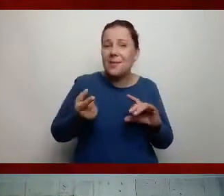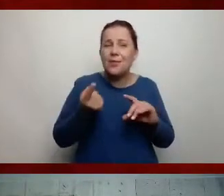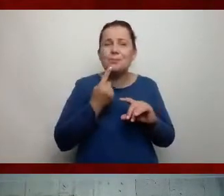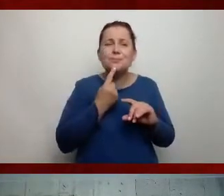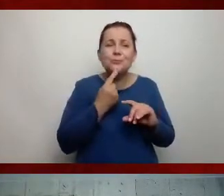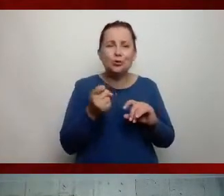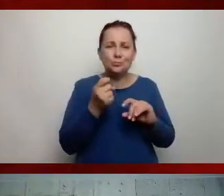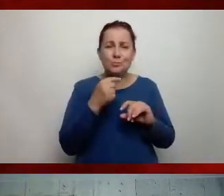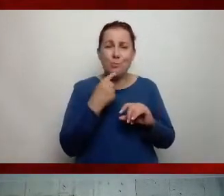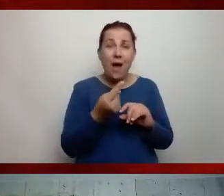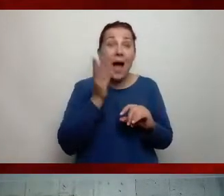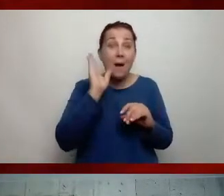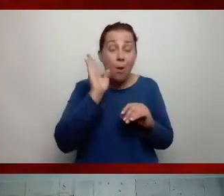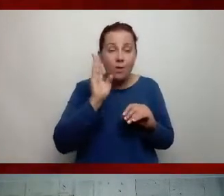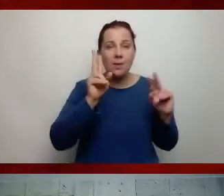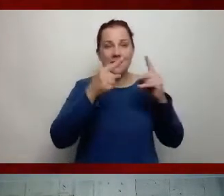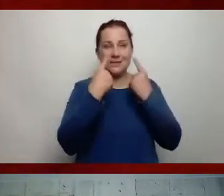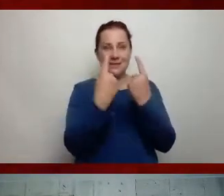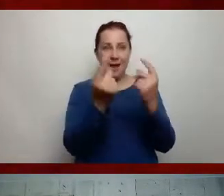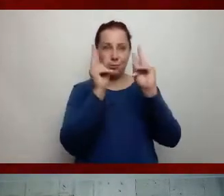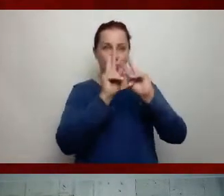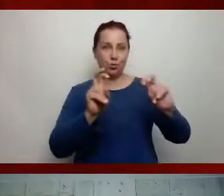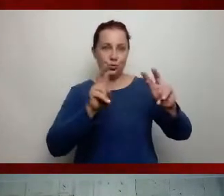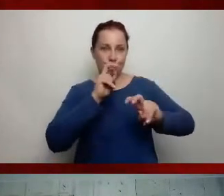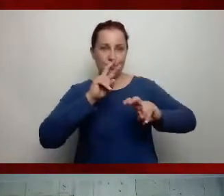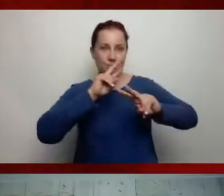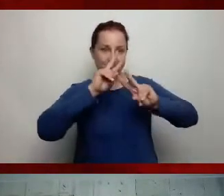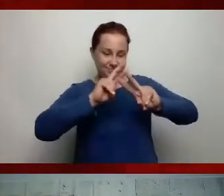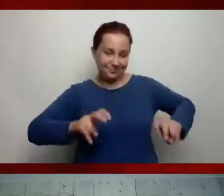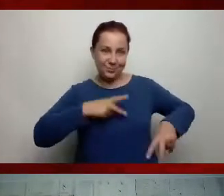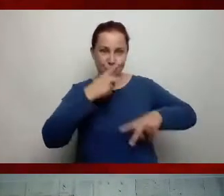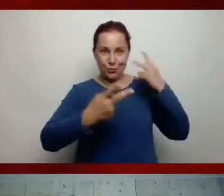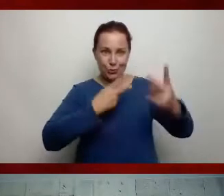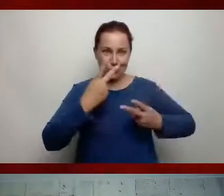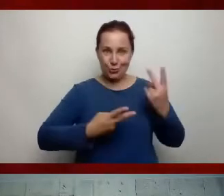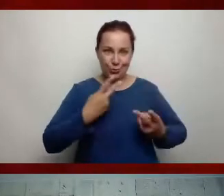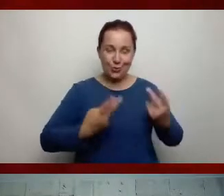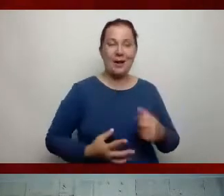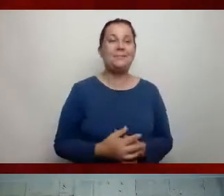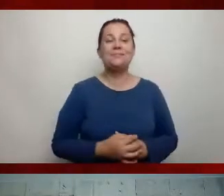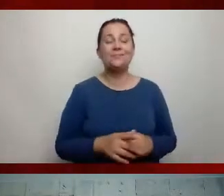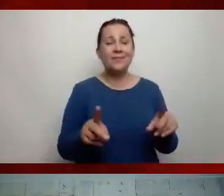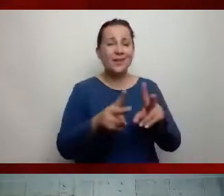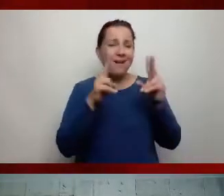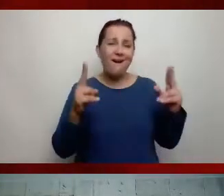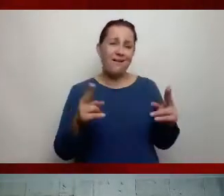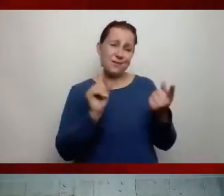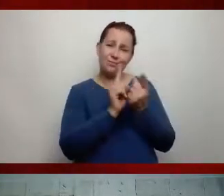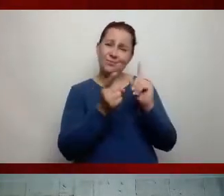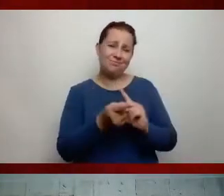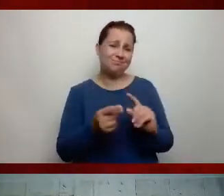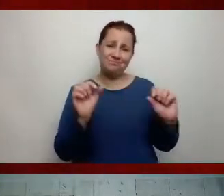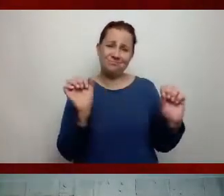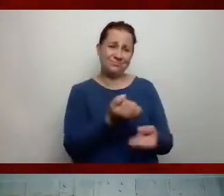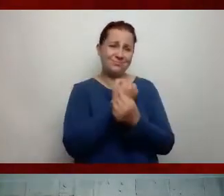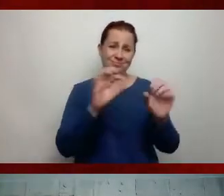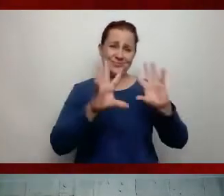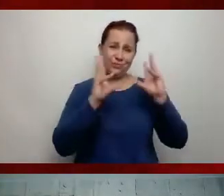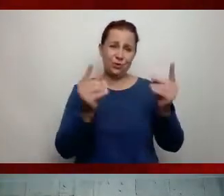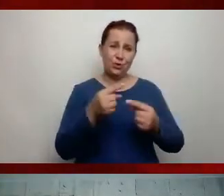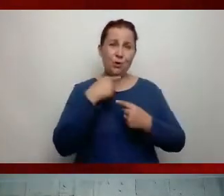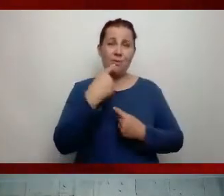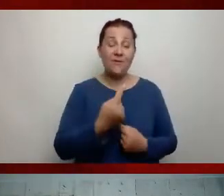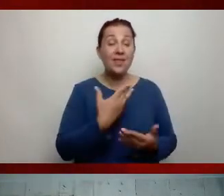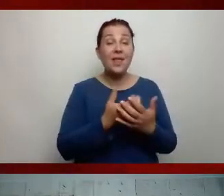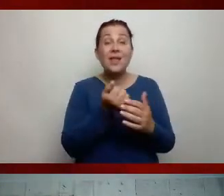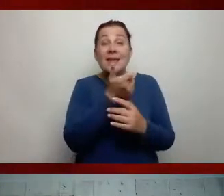pogrzebania już później po audycji w źródłach, co sami uwielbiamy robić, ale w czasie audycji nie jesteśmy w stanie zdążyć. Staramy się kilka